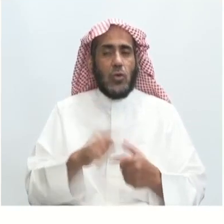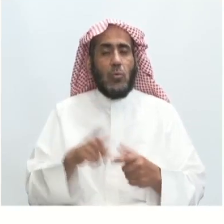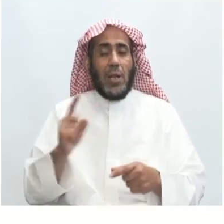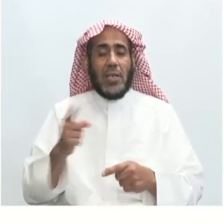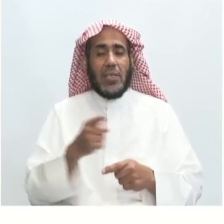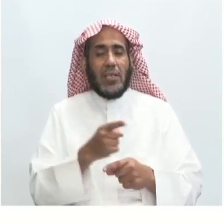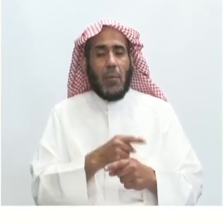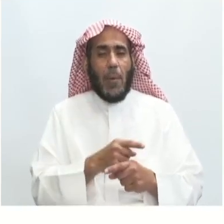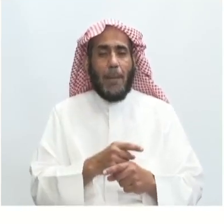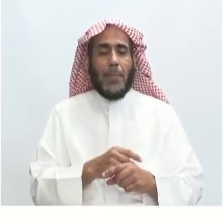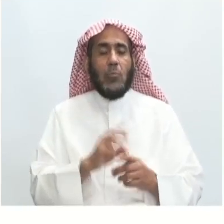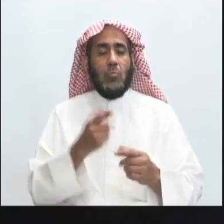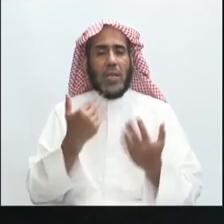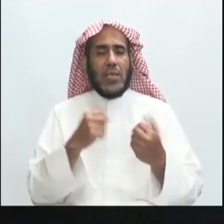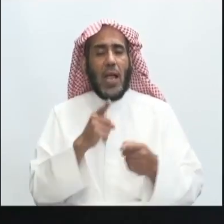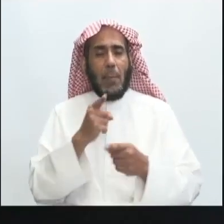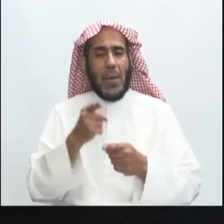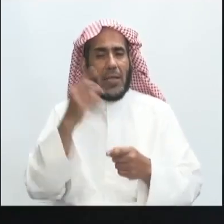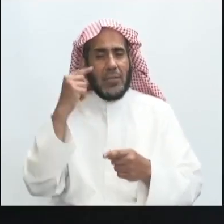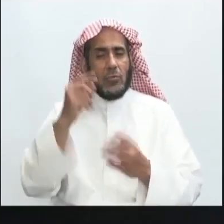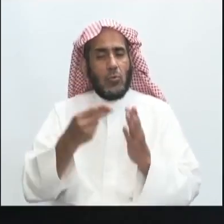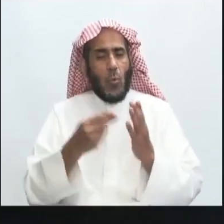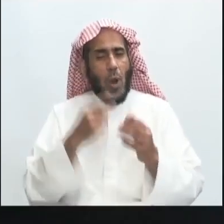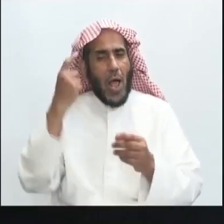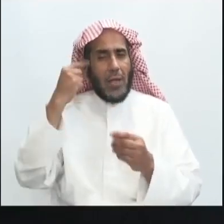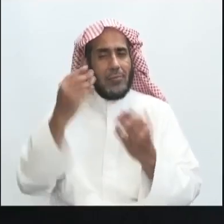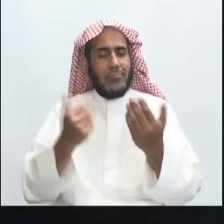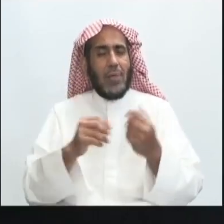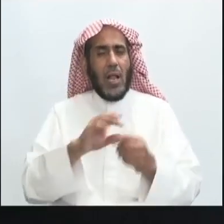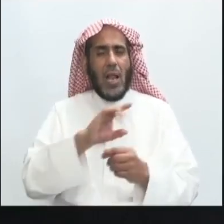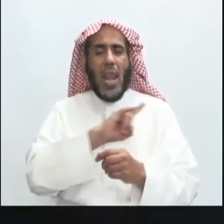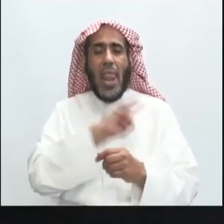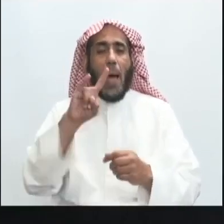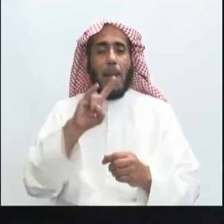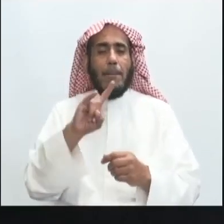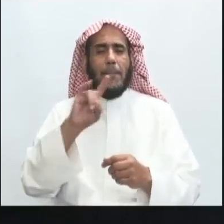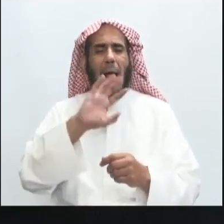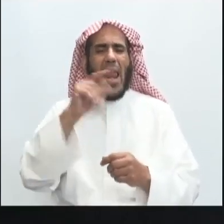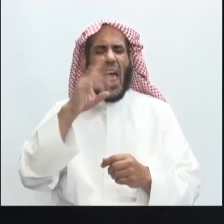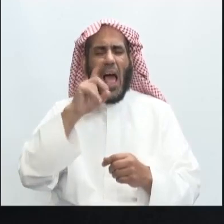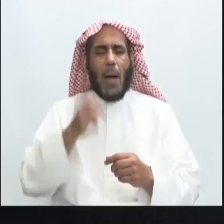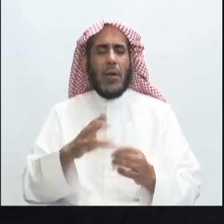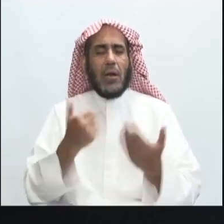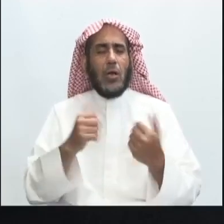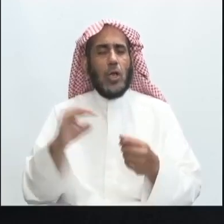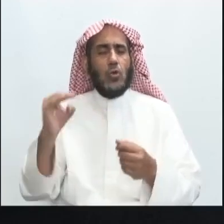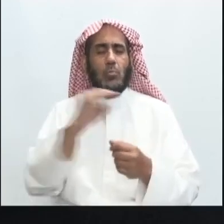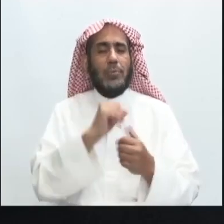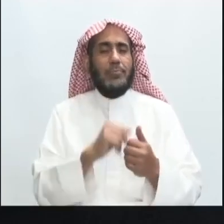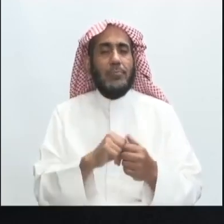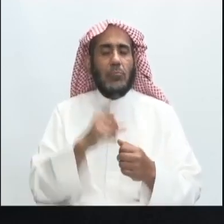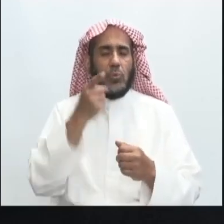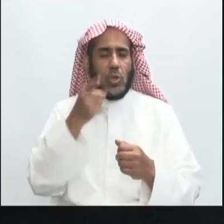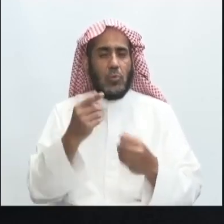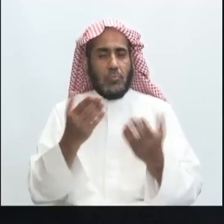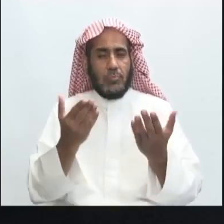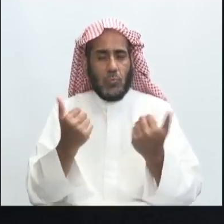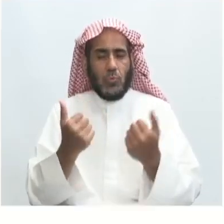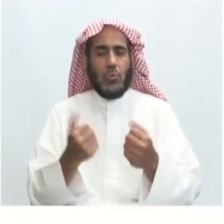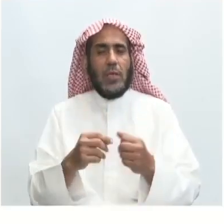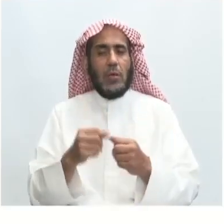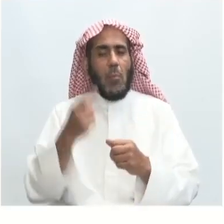طلبيه من انشائك جمل انشائيه طلبيه لام الامر باي جمله تريد لكن يريد منك ان تاتي